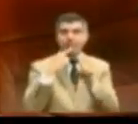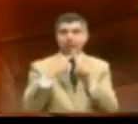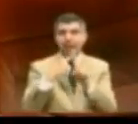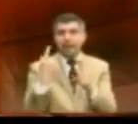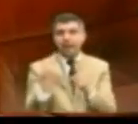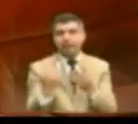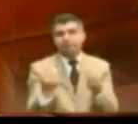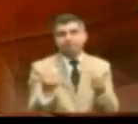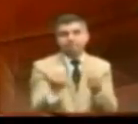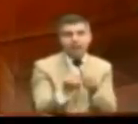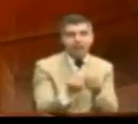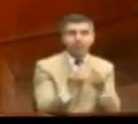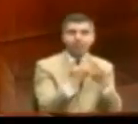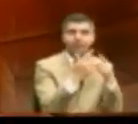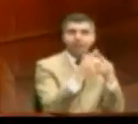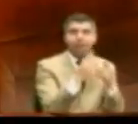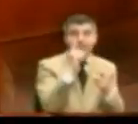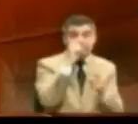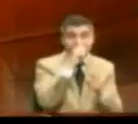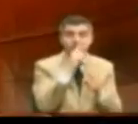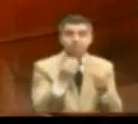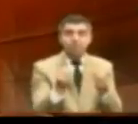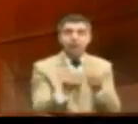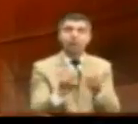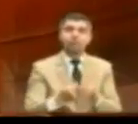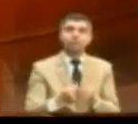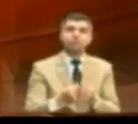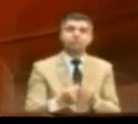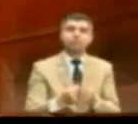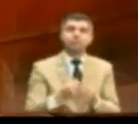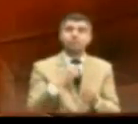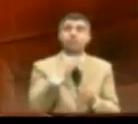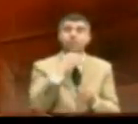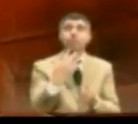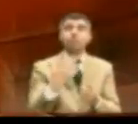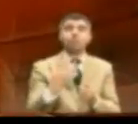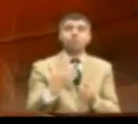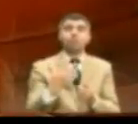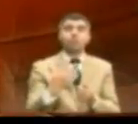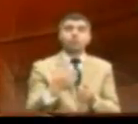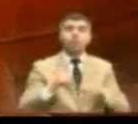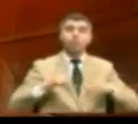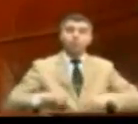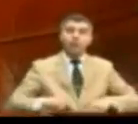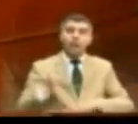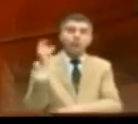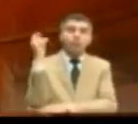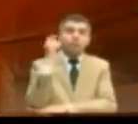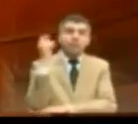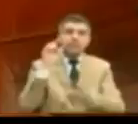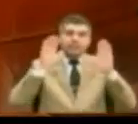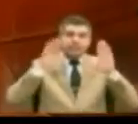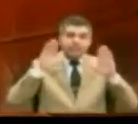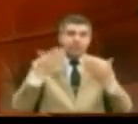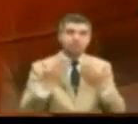وله تشجيعات من عدة جهات، ونحن واعين بذلك. العمليات اللي كنقوموا بها اللي هي ممكنة هي مع